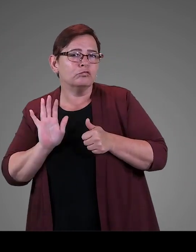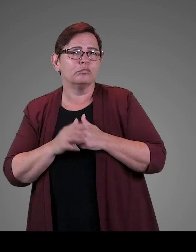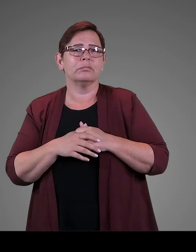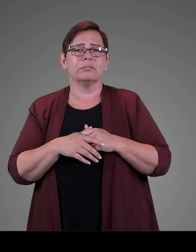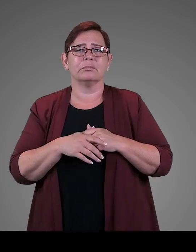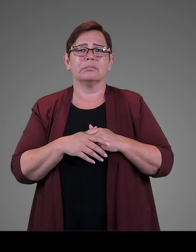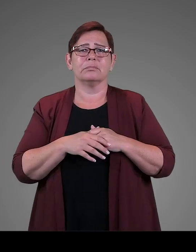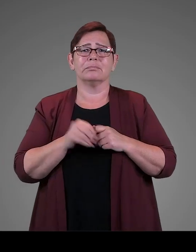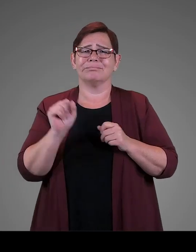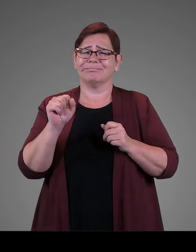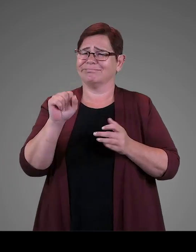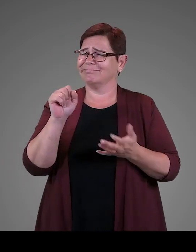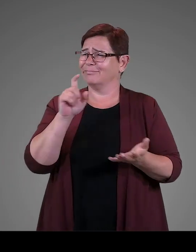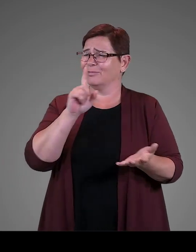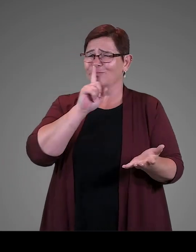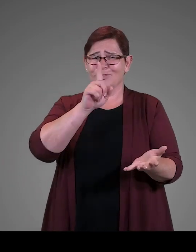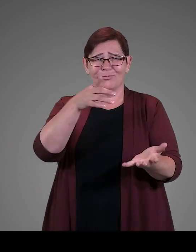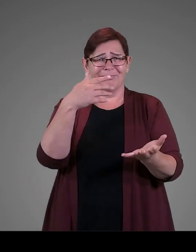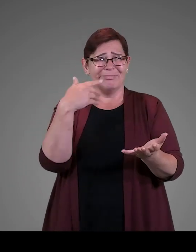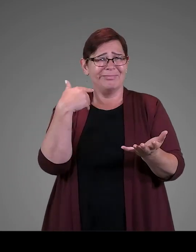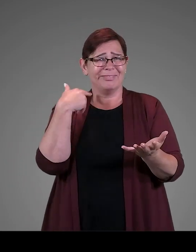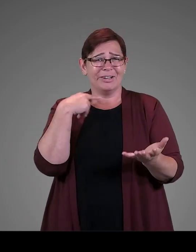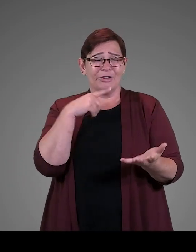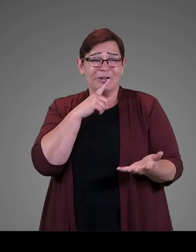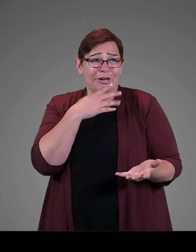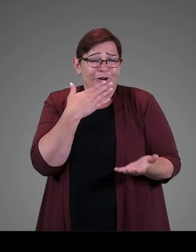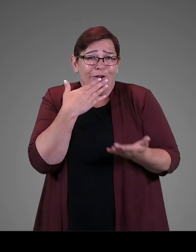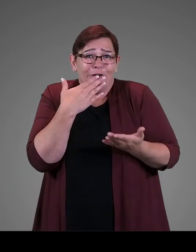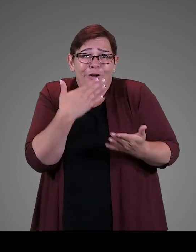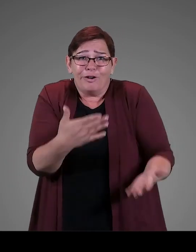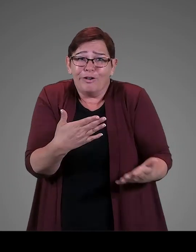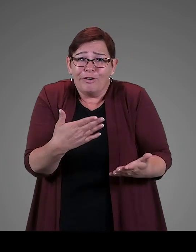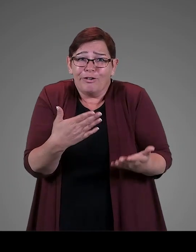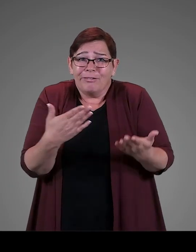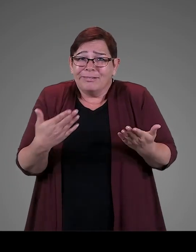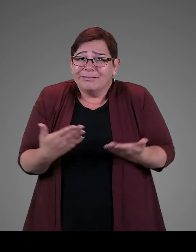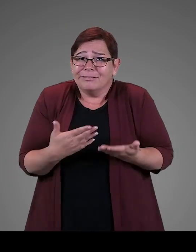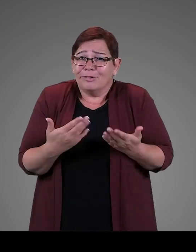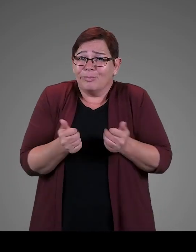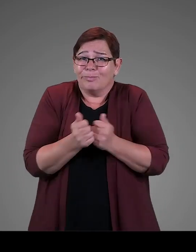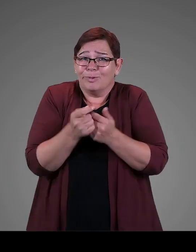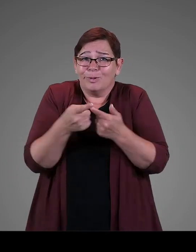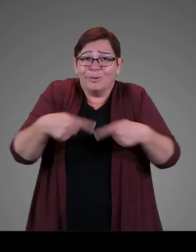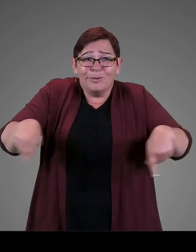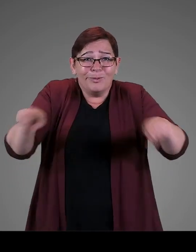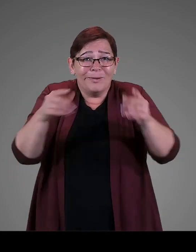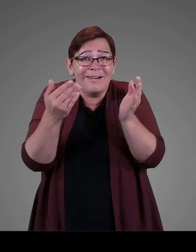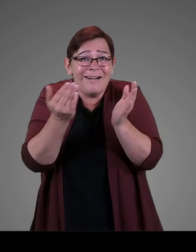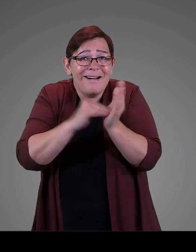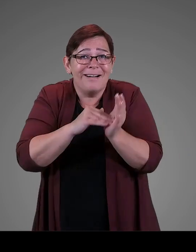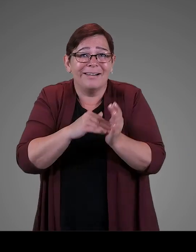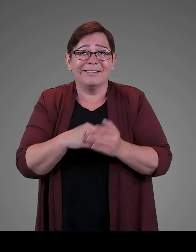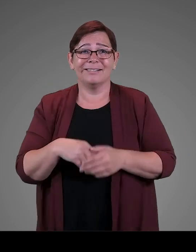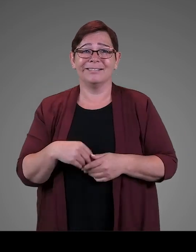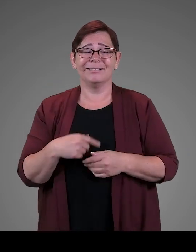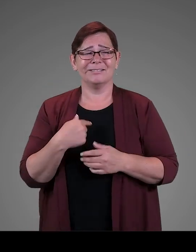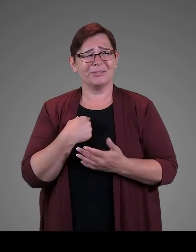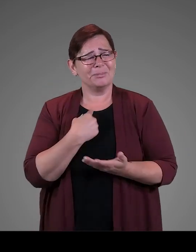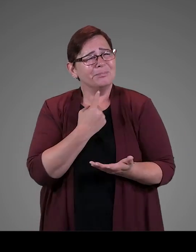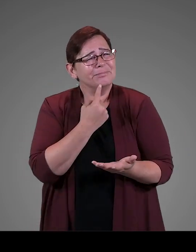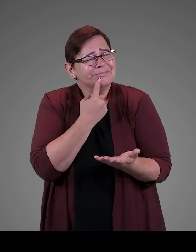très loin. Mais là, j'avoue que ça fait vraiment de bien d'être parmi vous encore et ça me manque un peu. Et